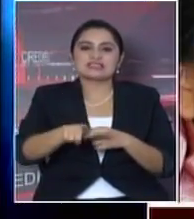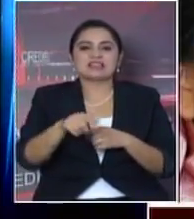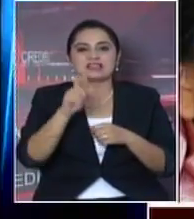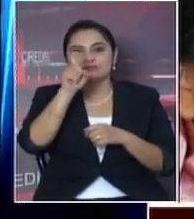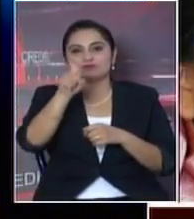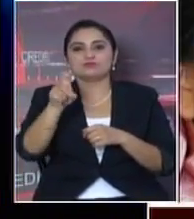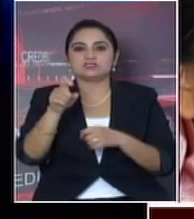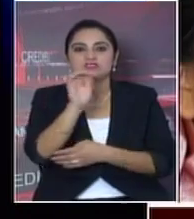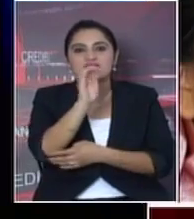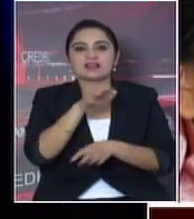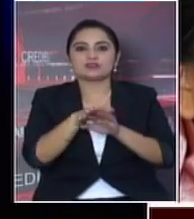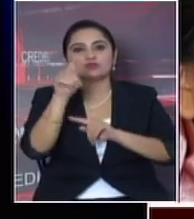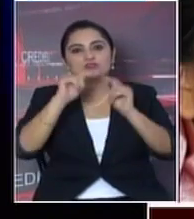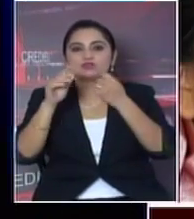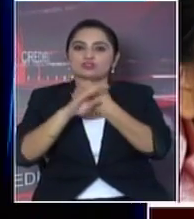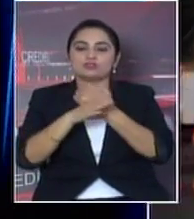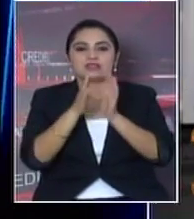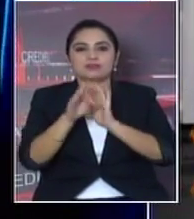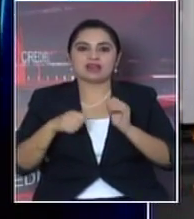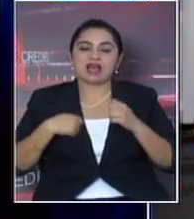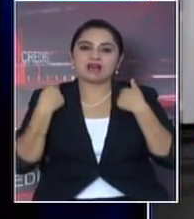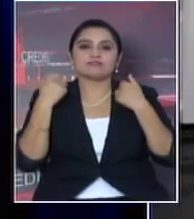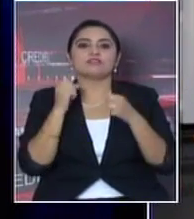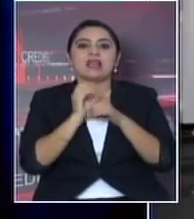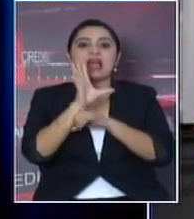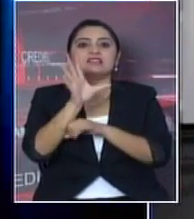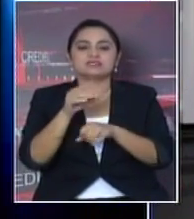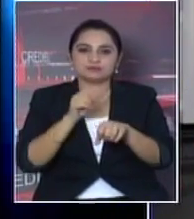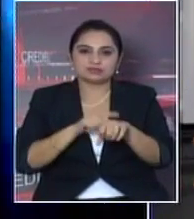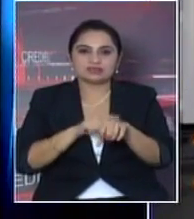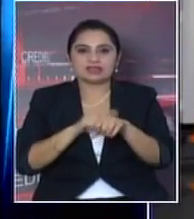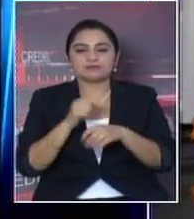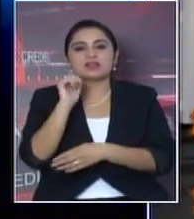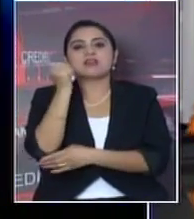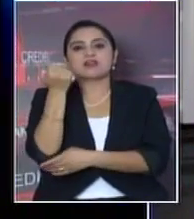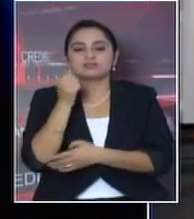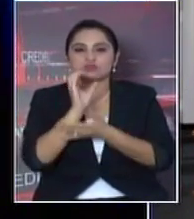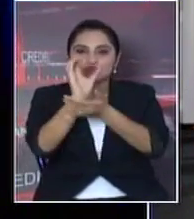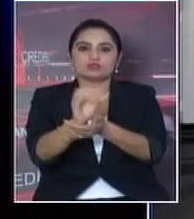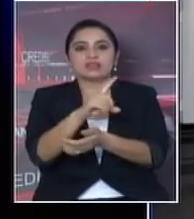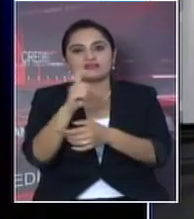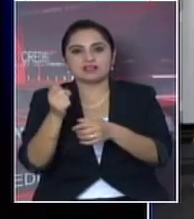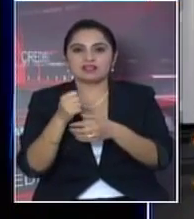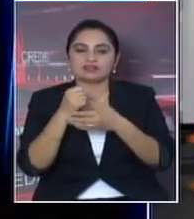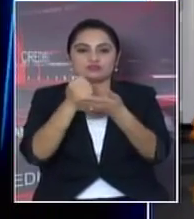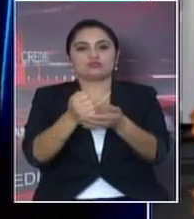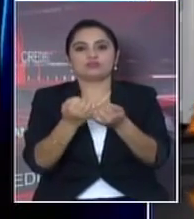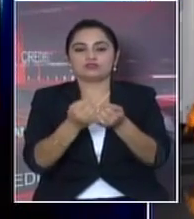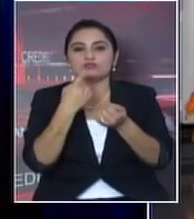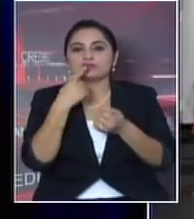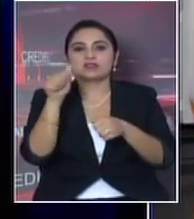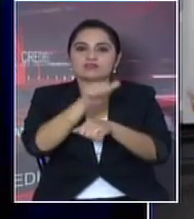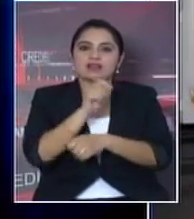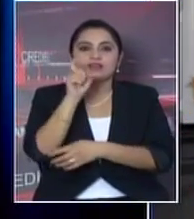नागरिकले कुनै न कुनै तरिकाबाट आफ्नो ऊर्जाशील जीवन राष्ट्रको योगदानका लागि खर्चिनु भएको बताउँदै उहाँले